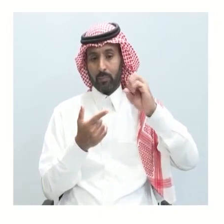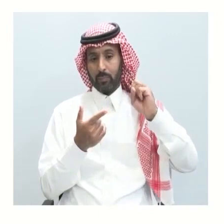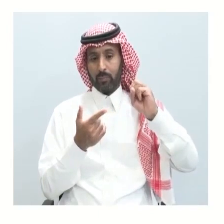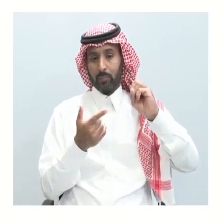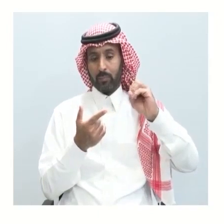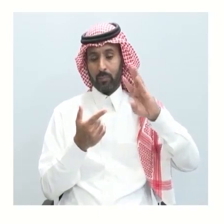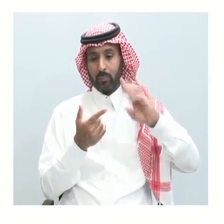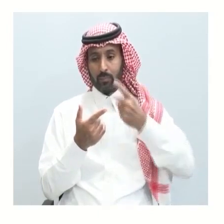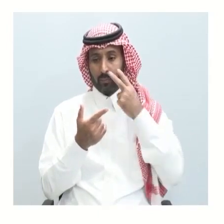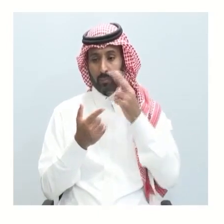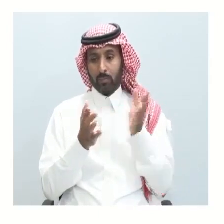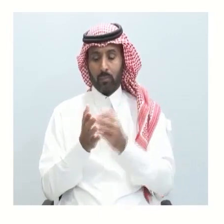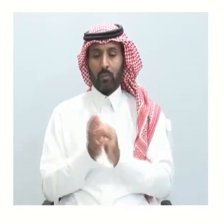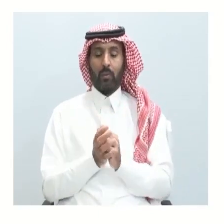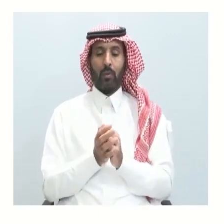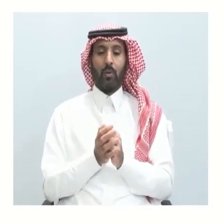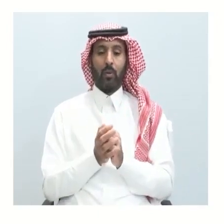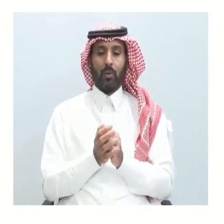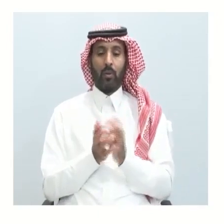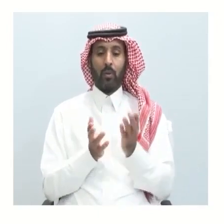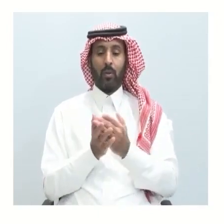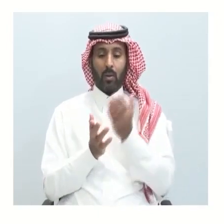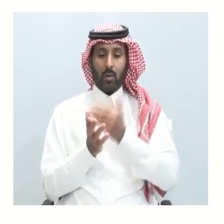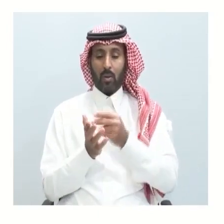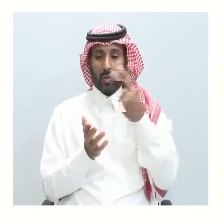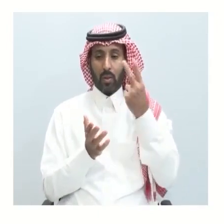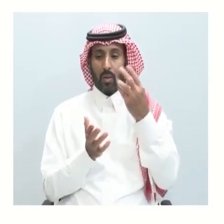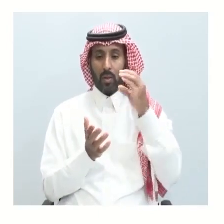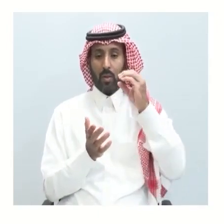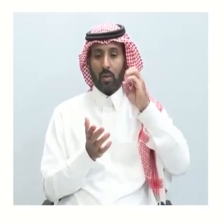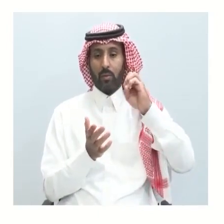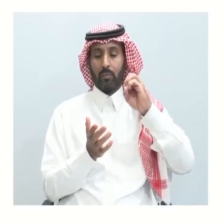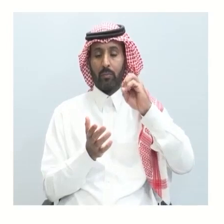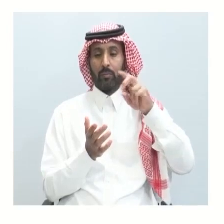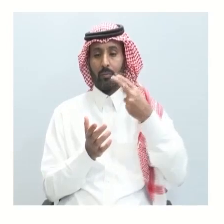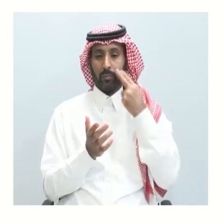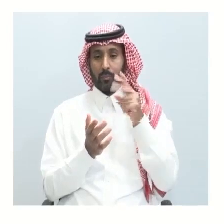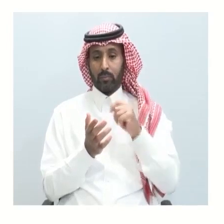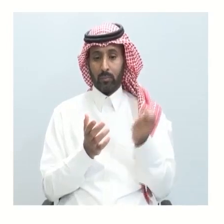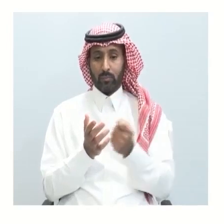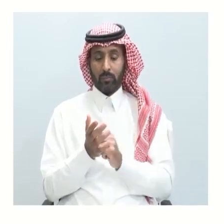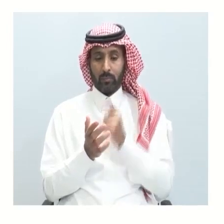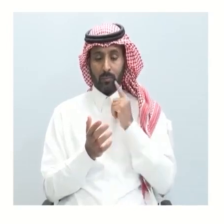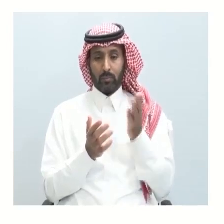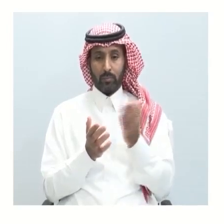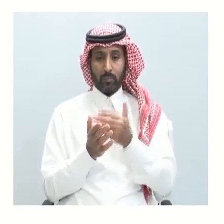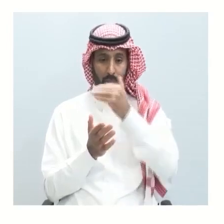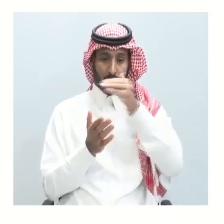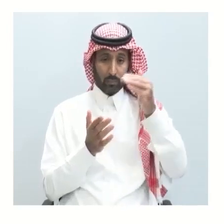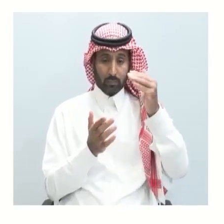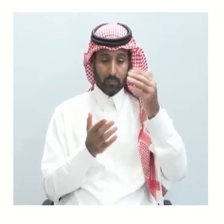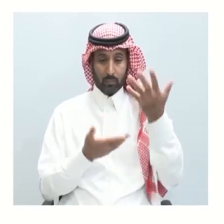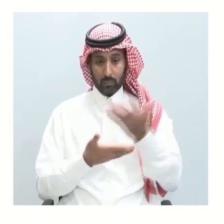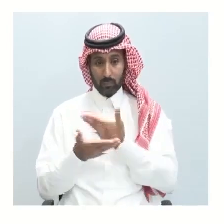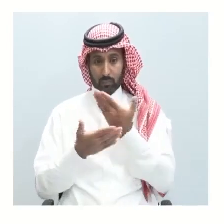هل يوجد ايضا؟ نعم يوجد، اذا سيسبق ثاني اكسيد الكربون. اذا ستكتب هذه